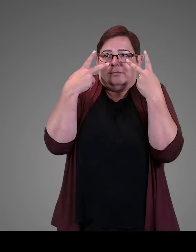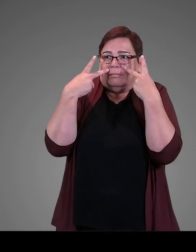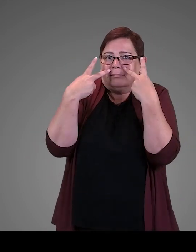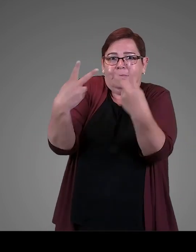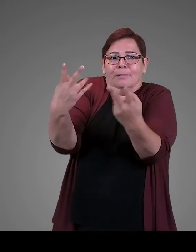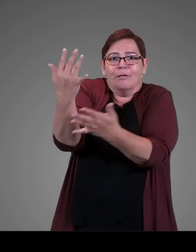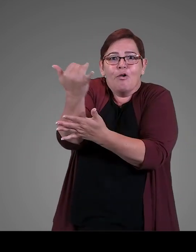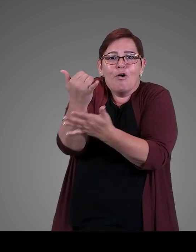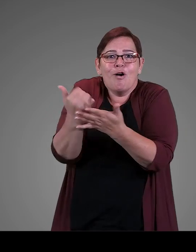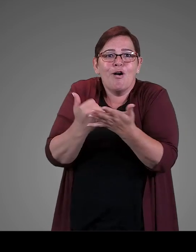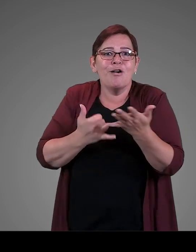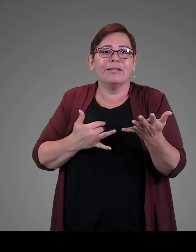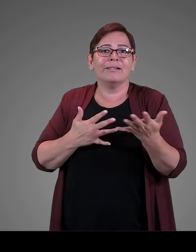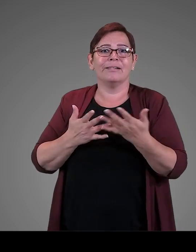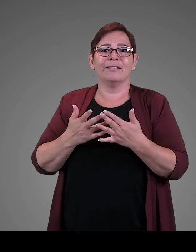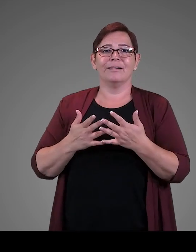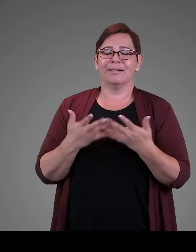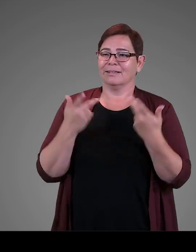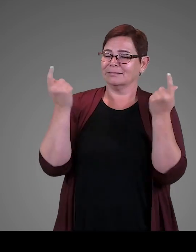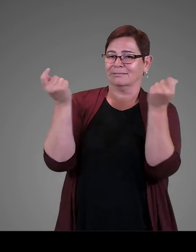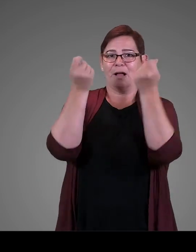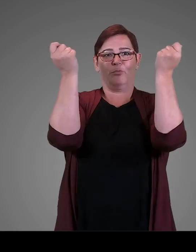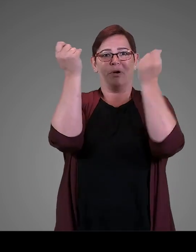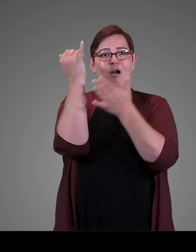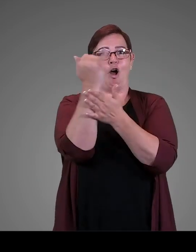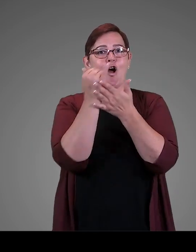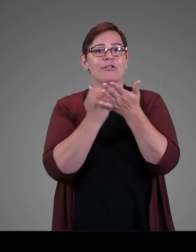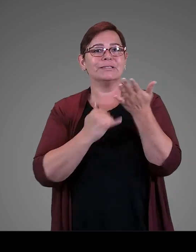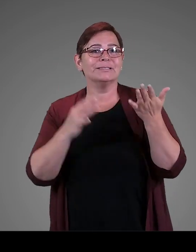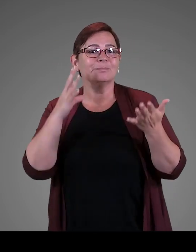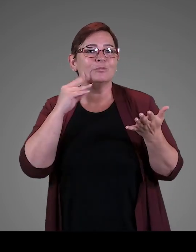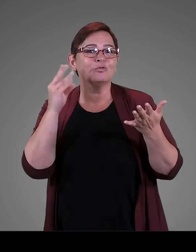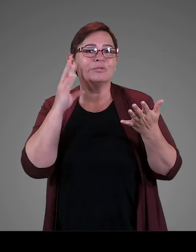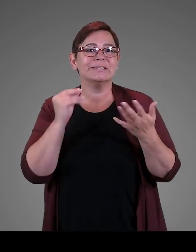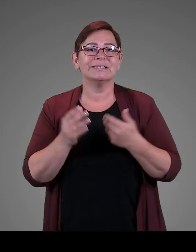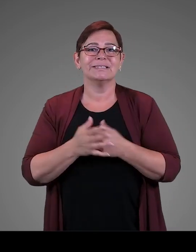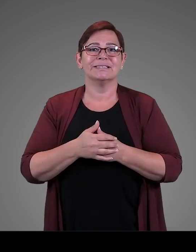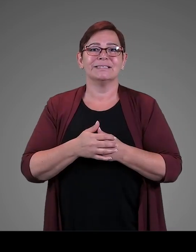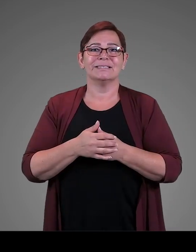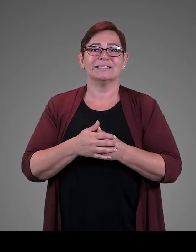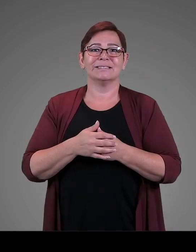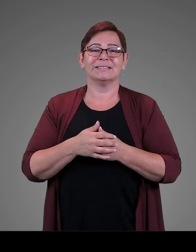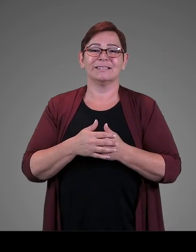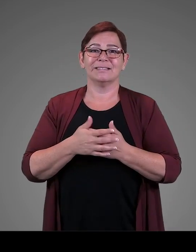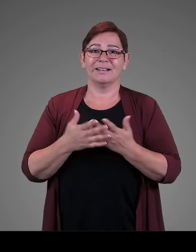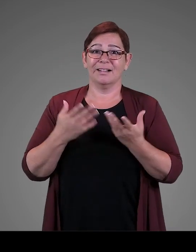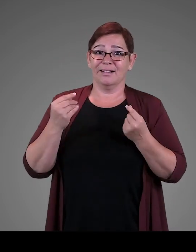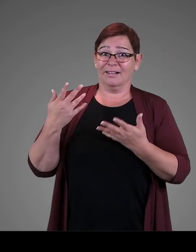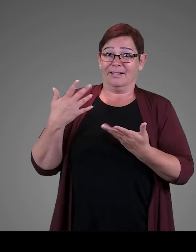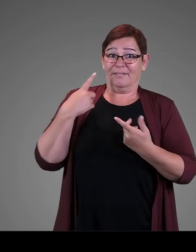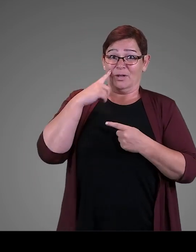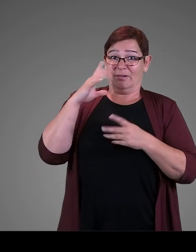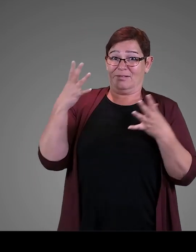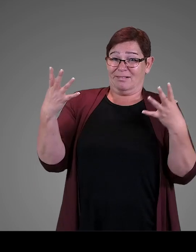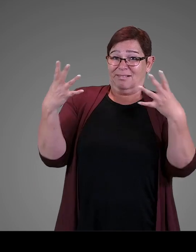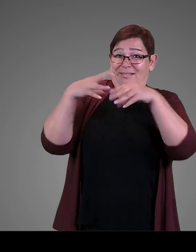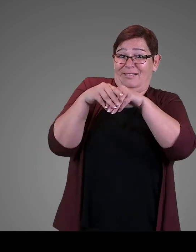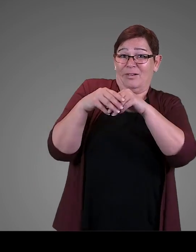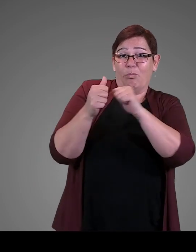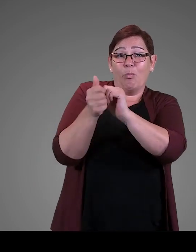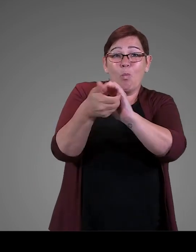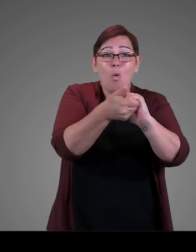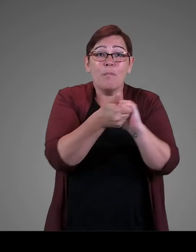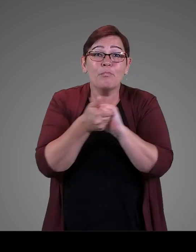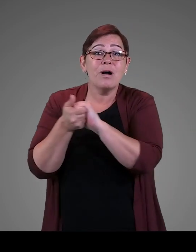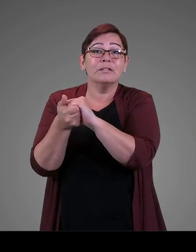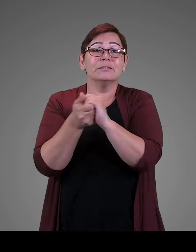l'émerveillement de voir de l'art, puis de célébrer les expériences artistiques. Et puis pour moi, tout